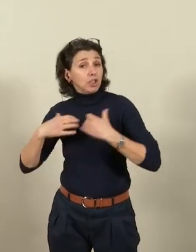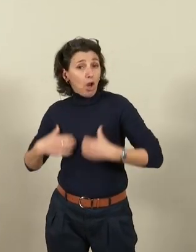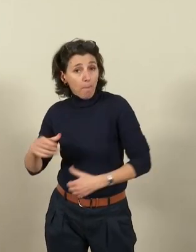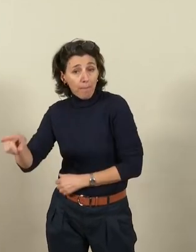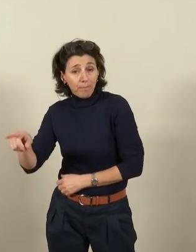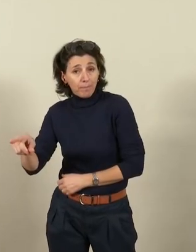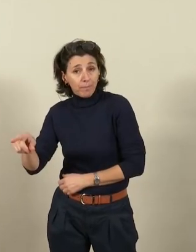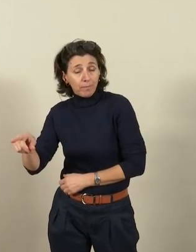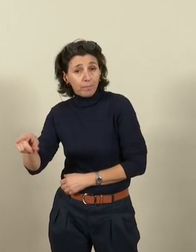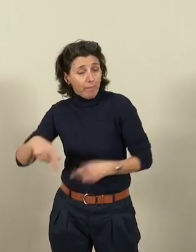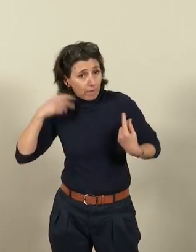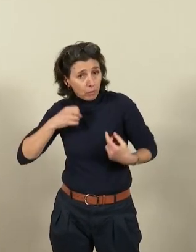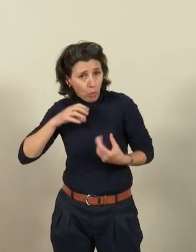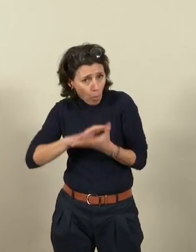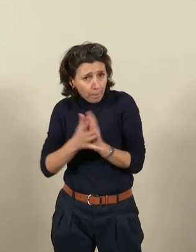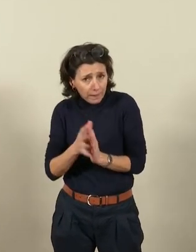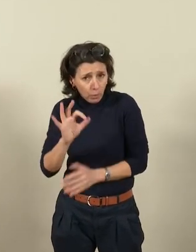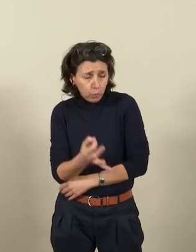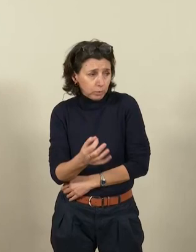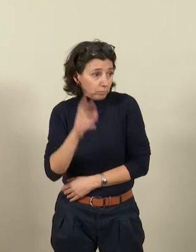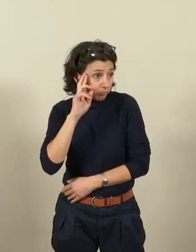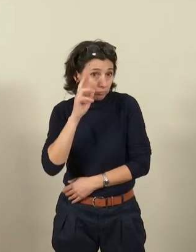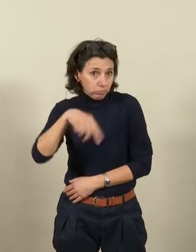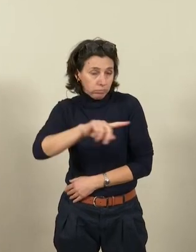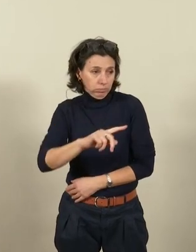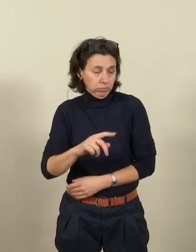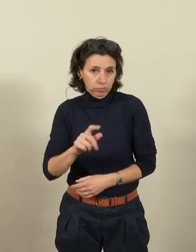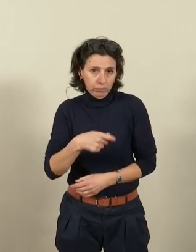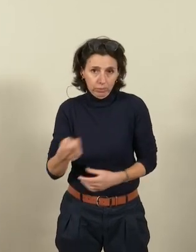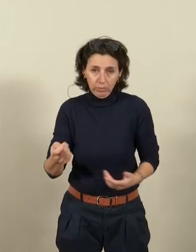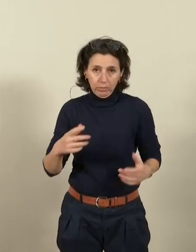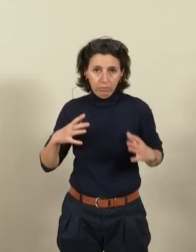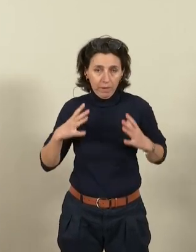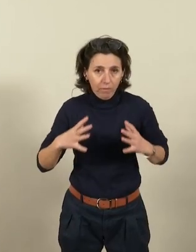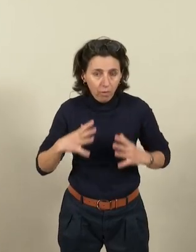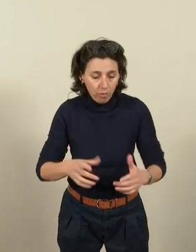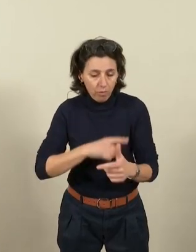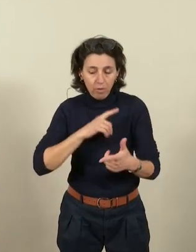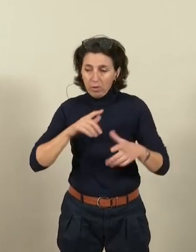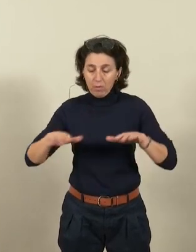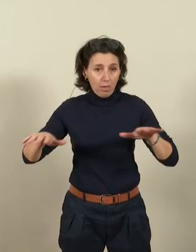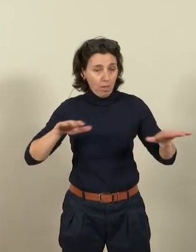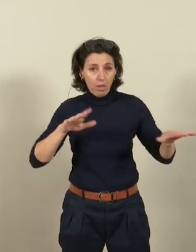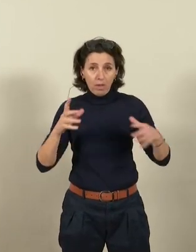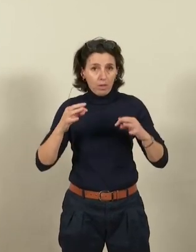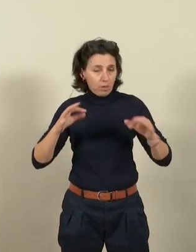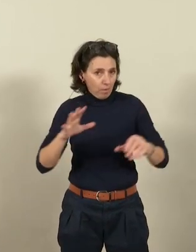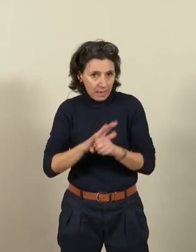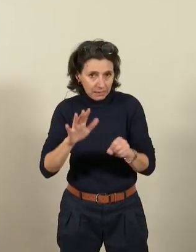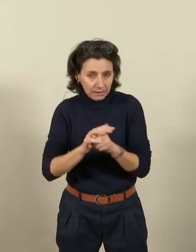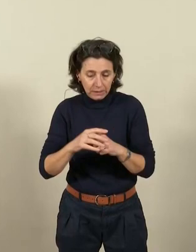certains et certaines d'entre vous l'ont évoqué ce sont des bénévoles qui n'ont pas toujours suffisamment de temps pour